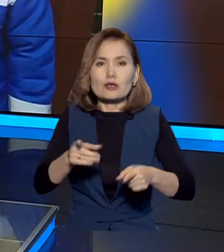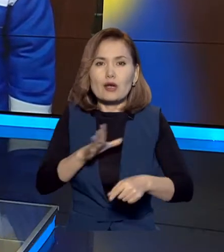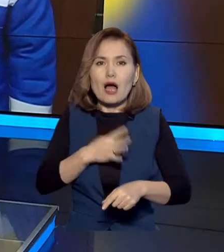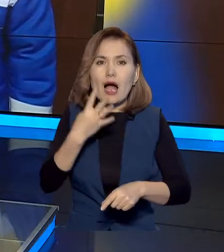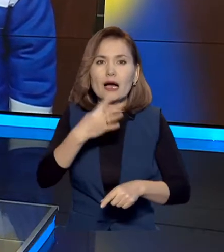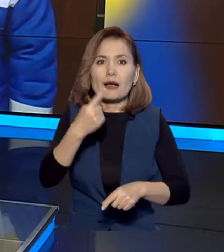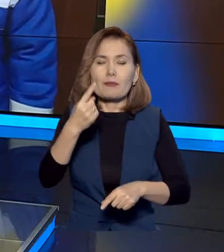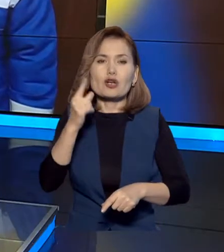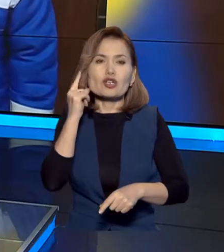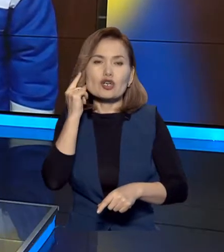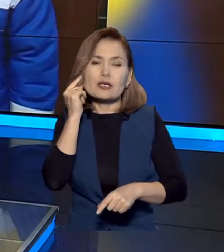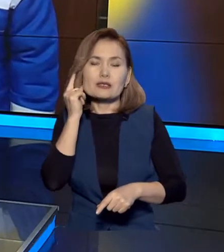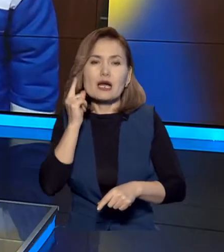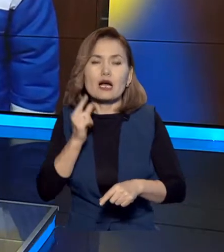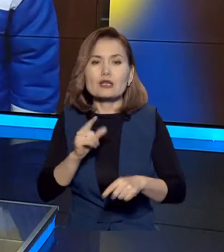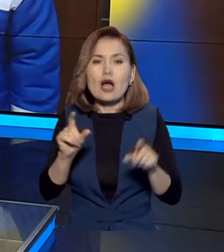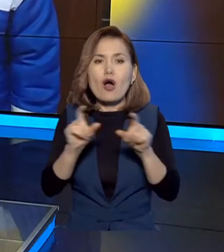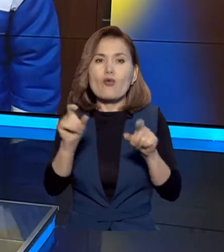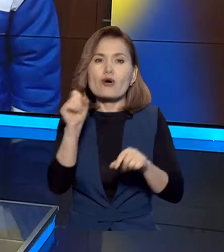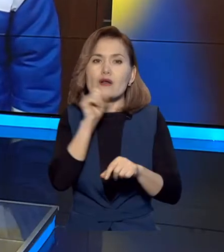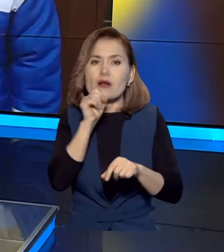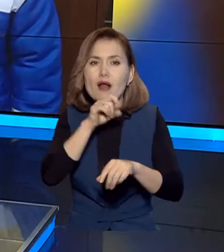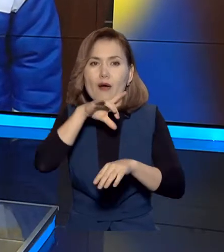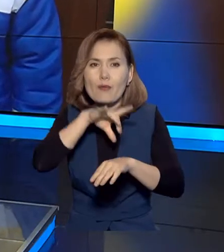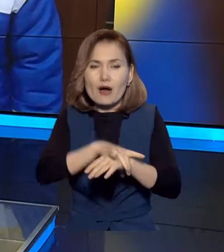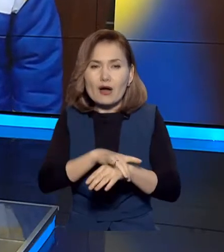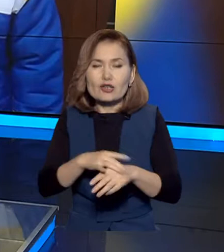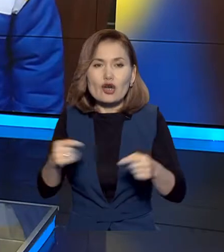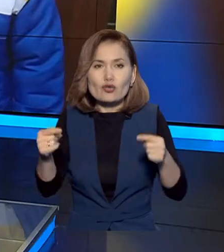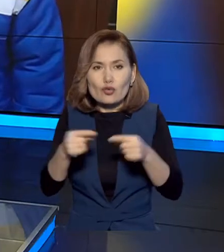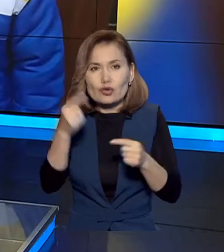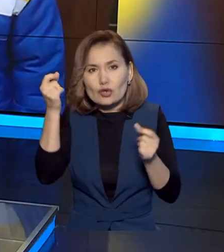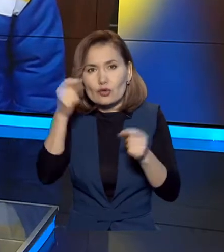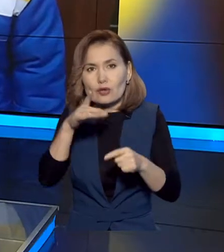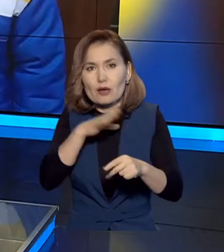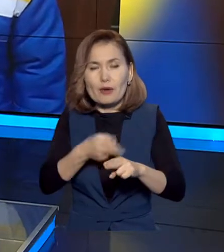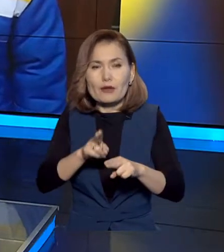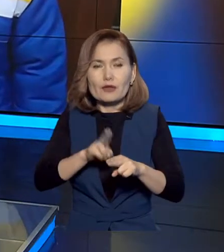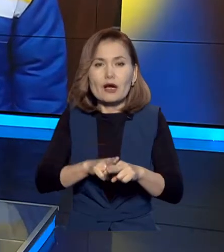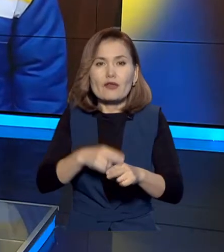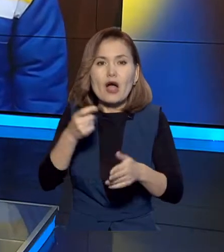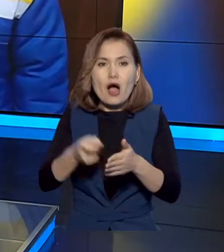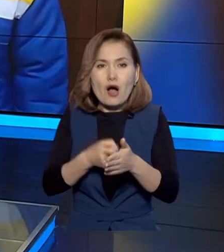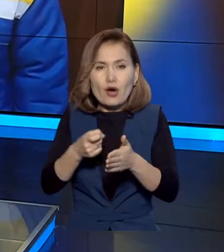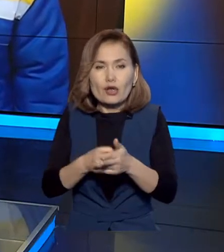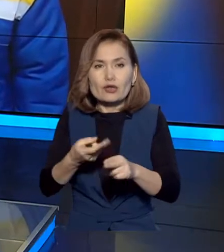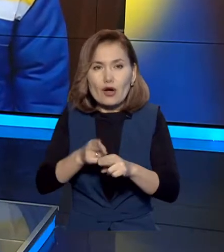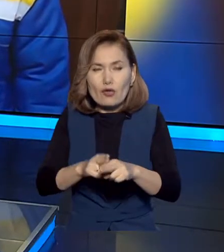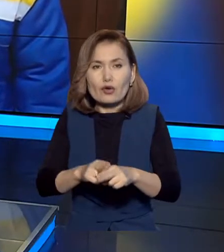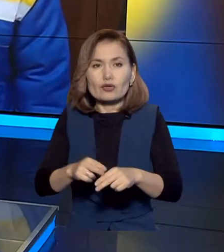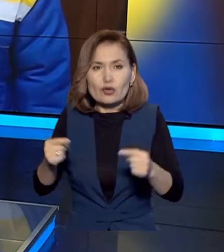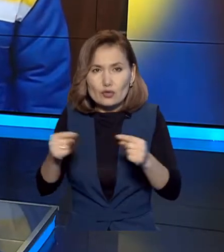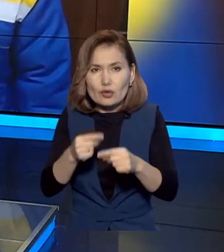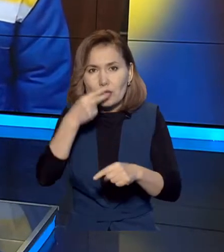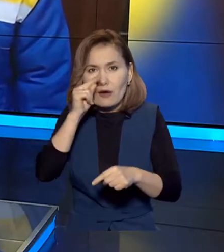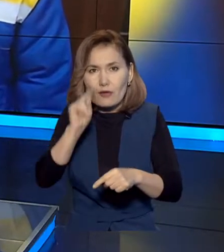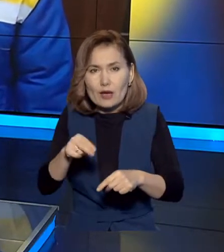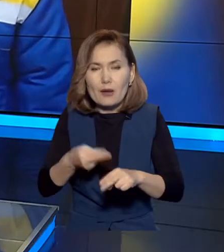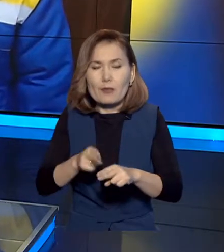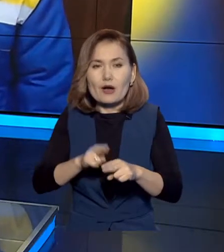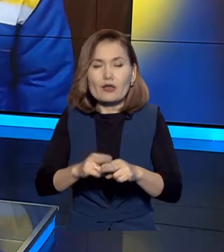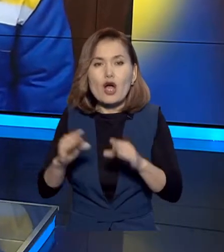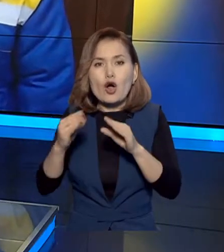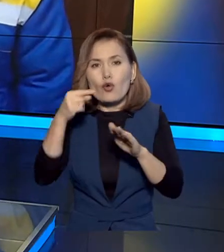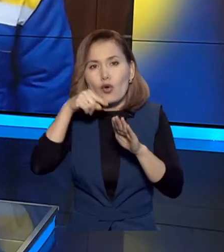тұрғынның қаладағы ірі құрылыс супермаркетін тонауға қатысқанын анықтаған. Күдікті жауап алу кезінде бұл қылмысын мойындады. Оның жеке көлігін